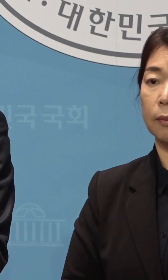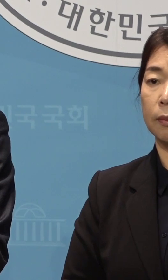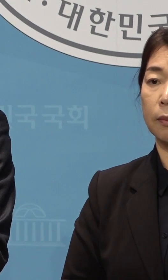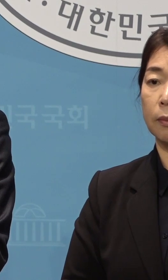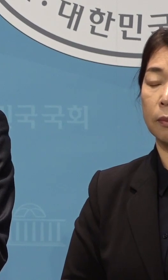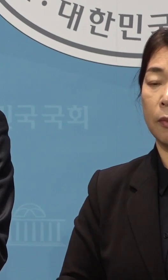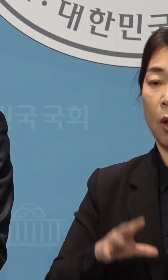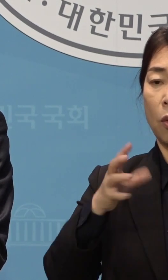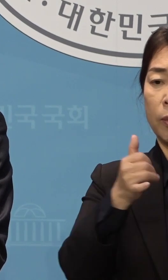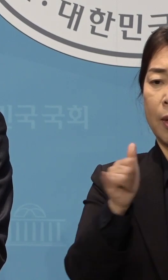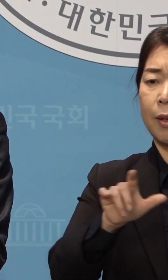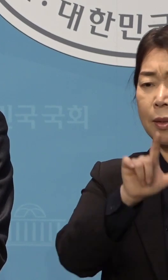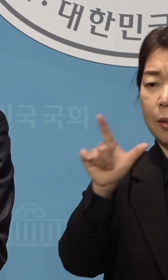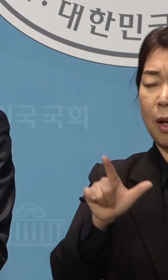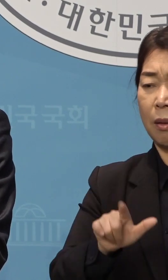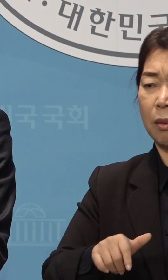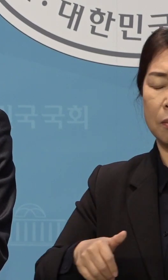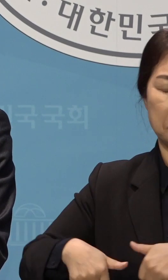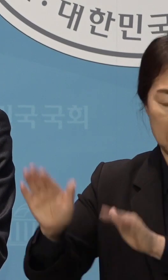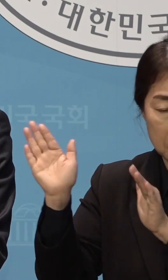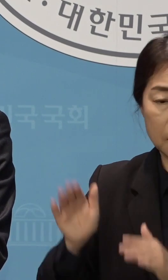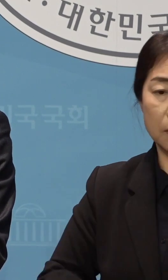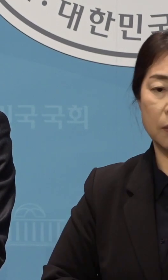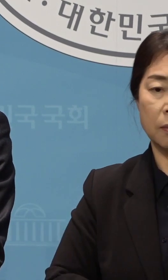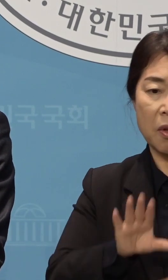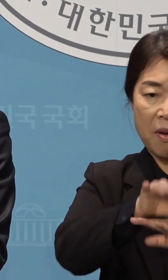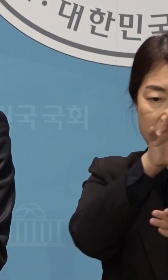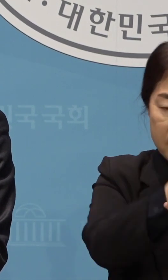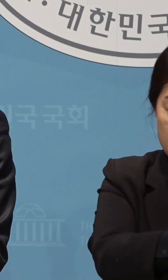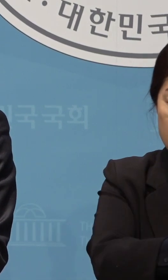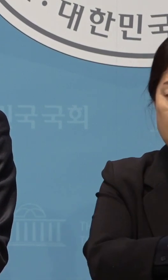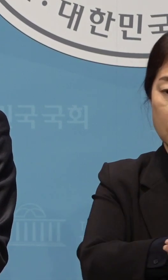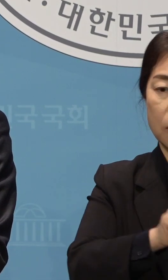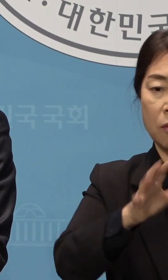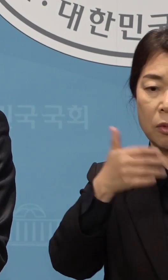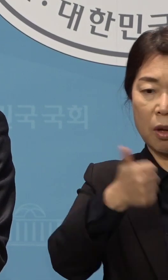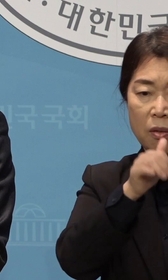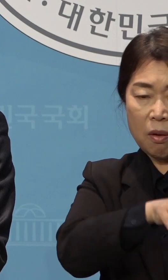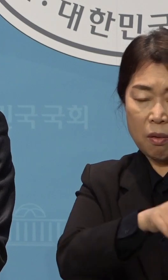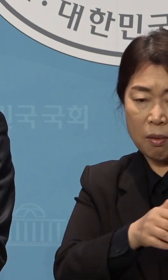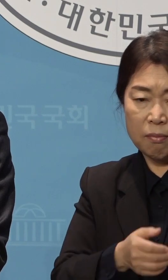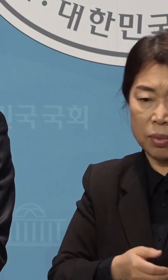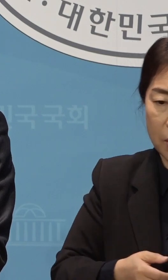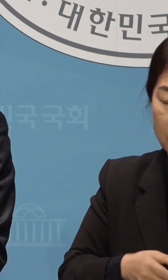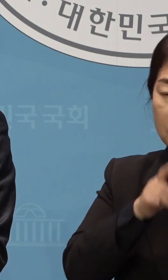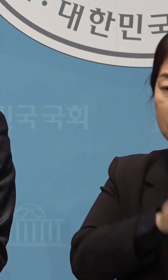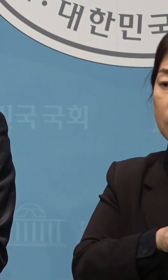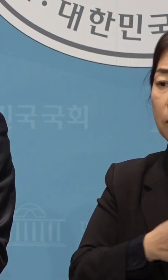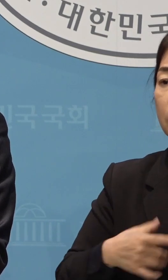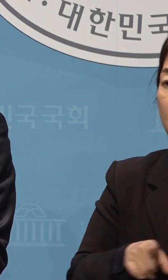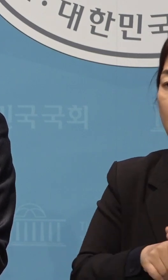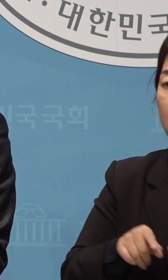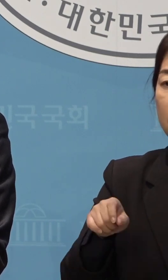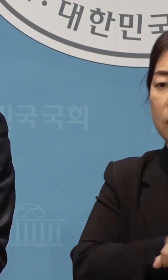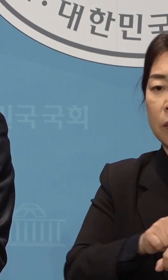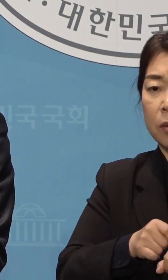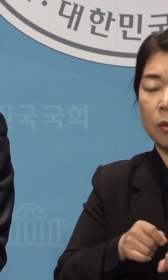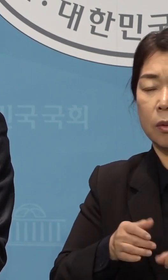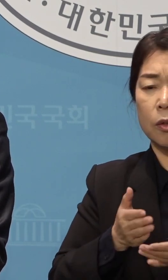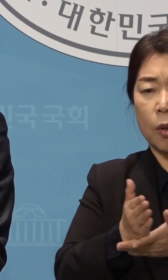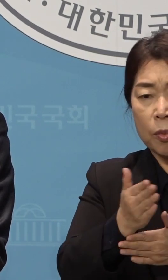민생은 뒤이고 언론장악을 통한 총선승리를 위해 특수통 검사까지 동원하는